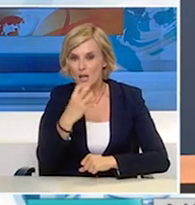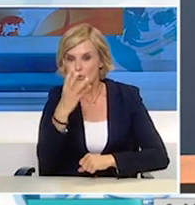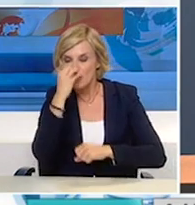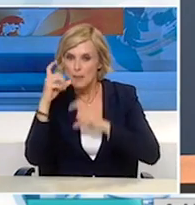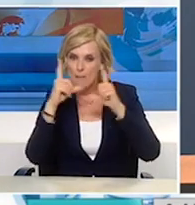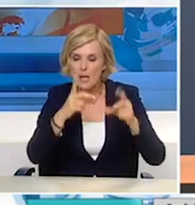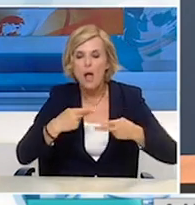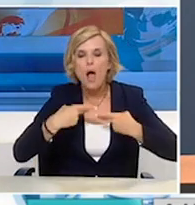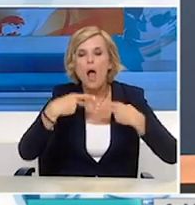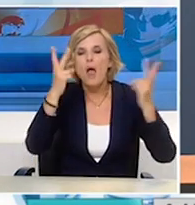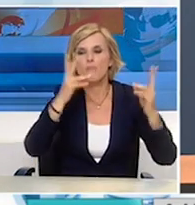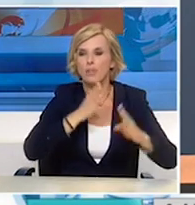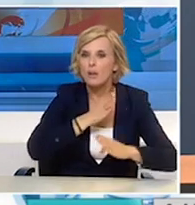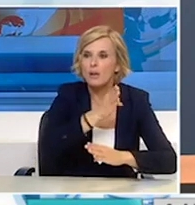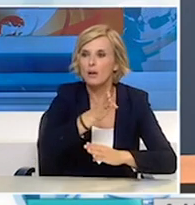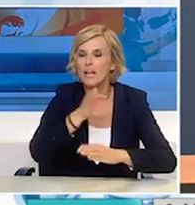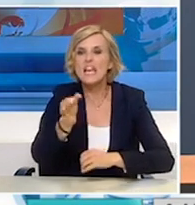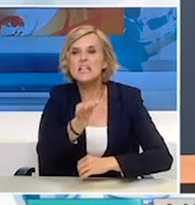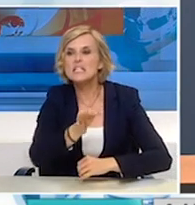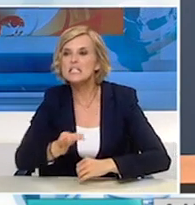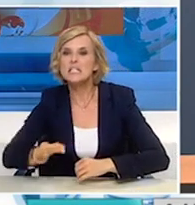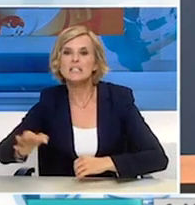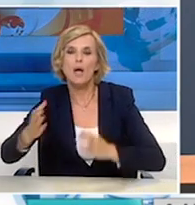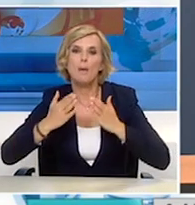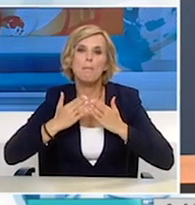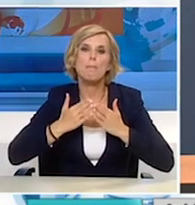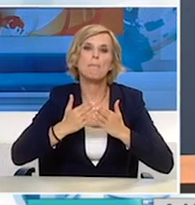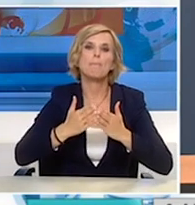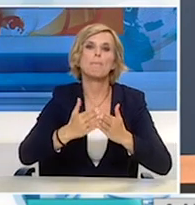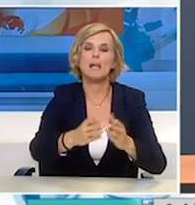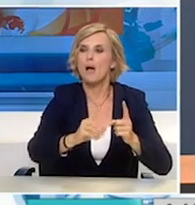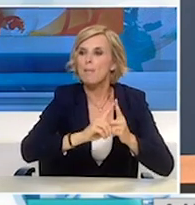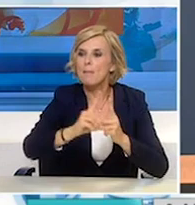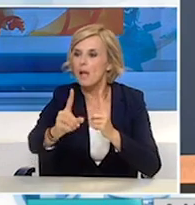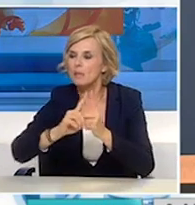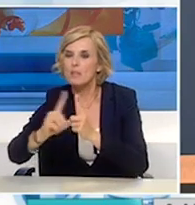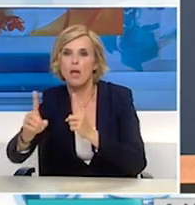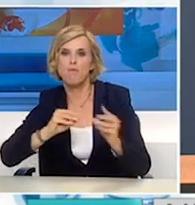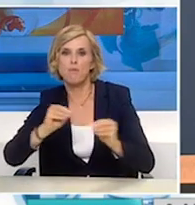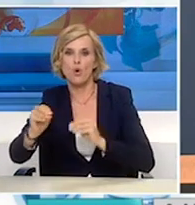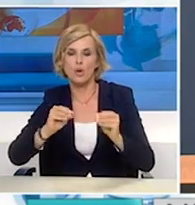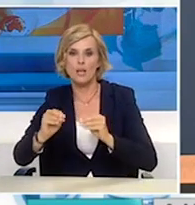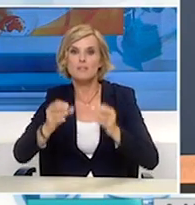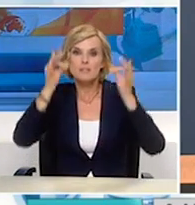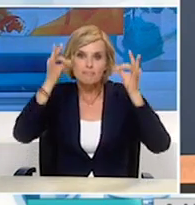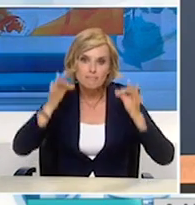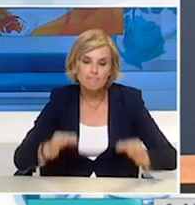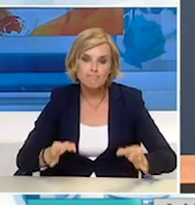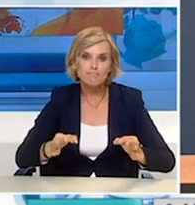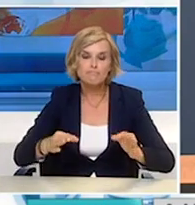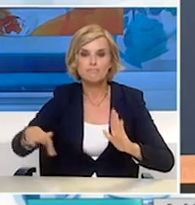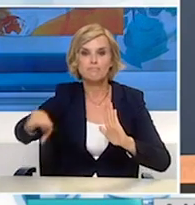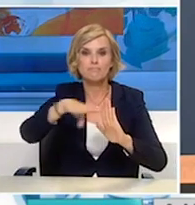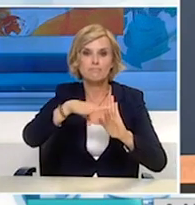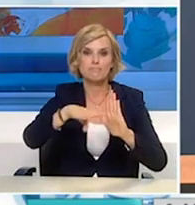και προς τα νησιά με τήρηση των κανόνων και τις ακτοπλοϊκές μεταφορές όπως τους έχουμε αναλύσει. Αναφορικά